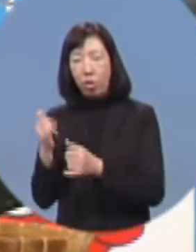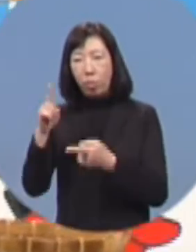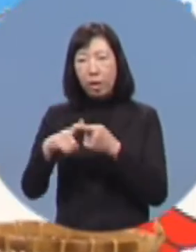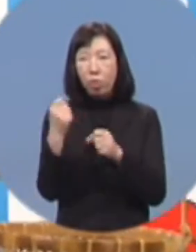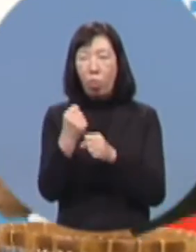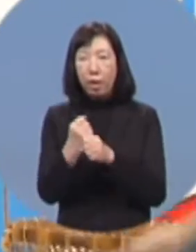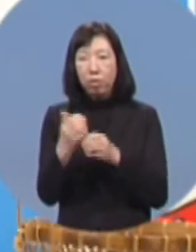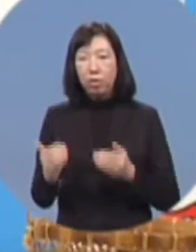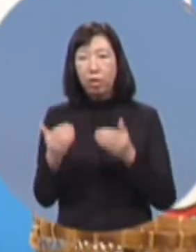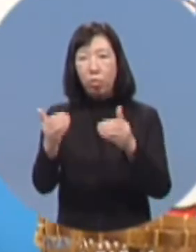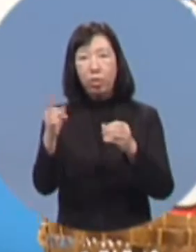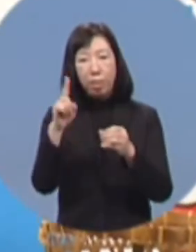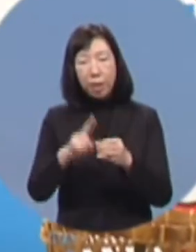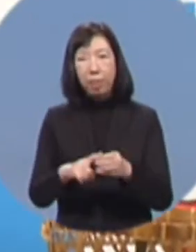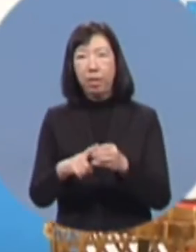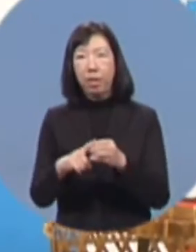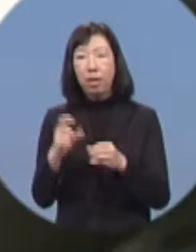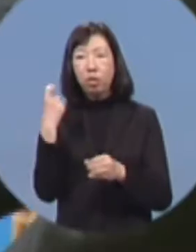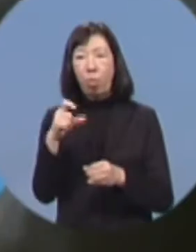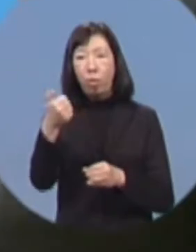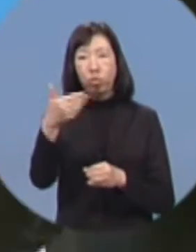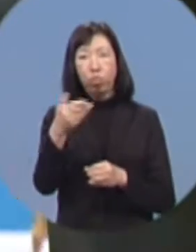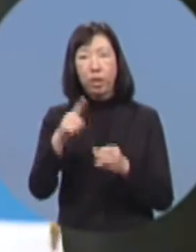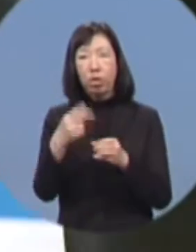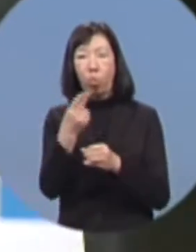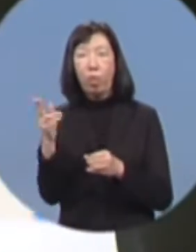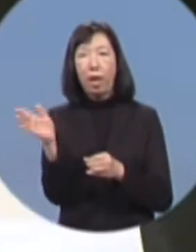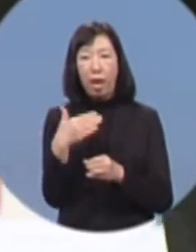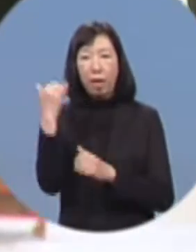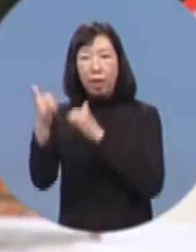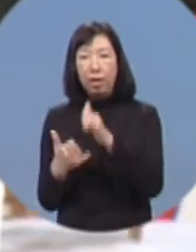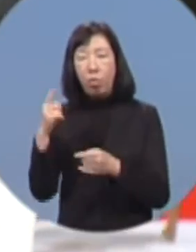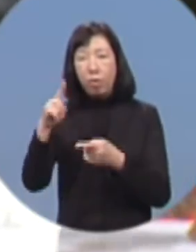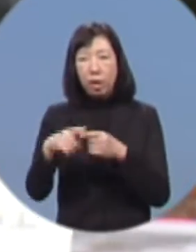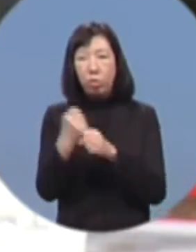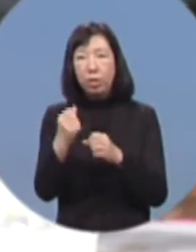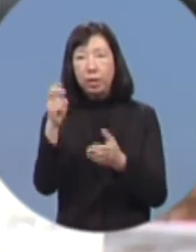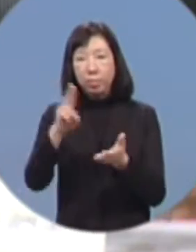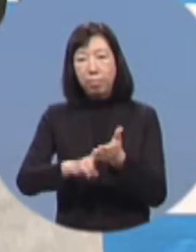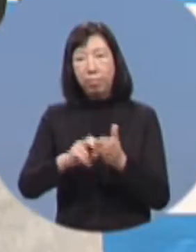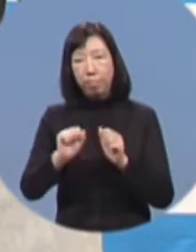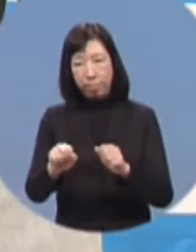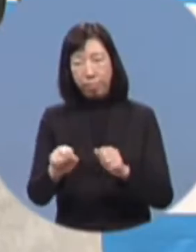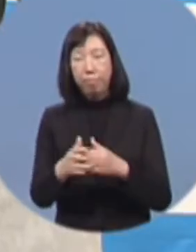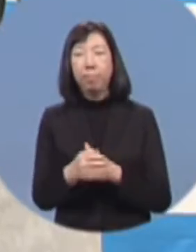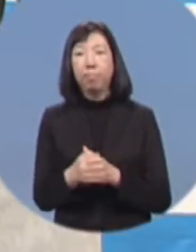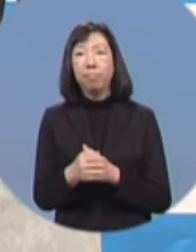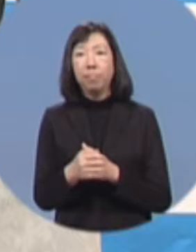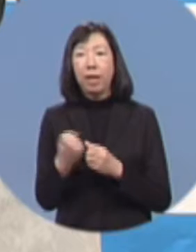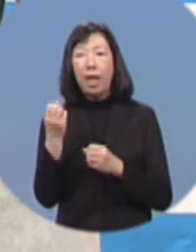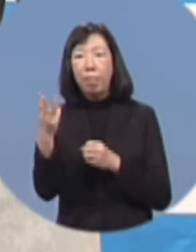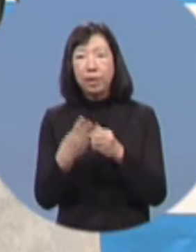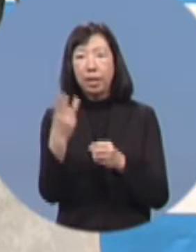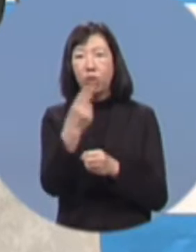品産業を振興するため、昭和59年度から伝統的工芸品の指定を行っています。令